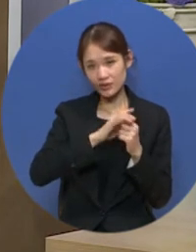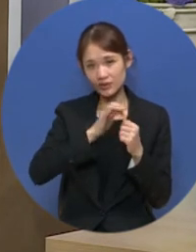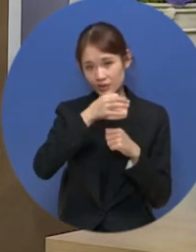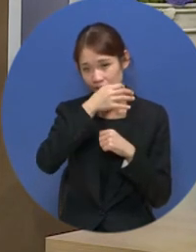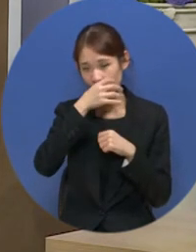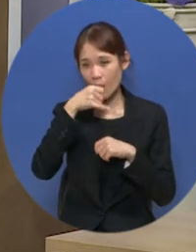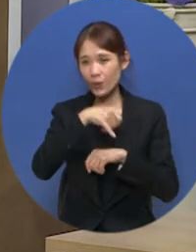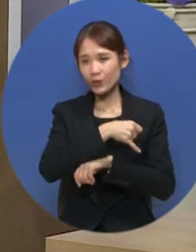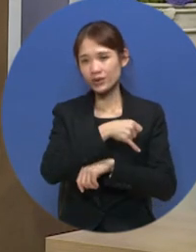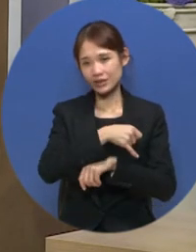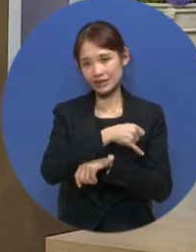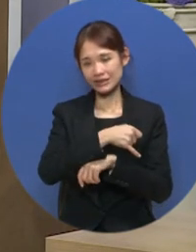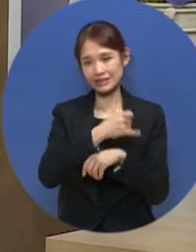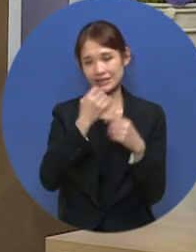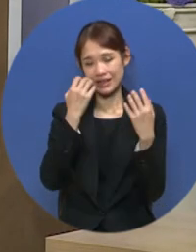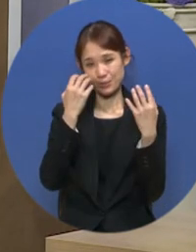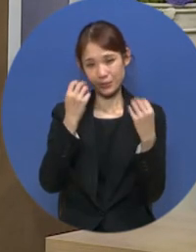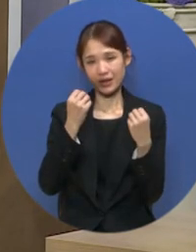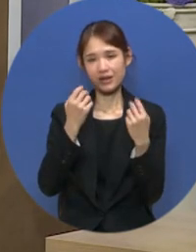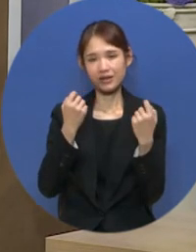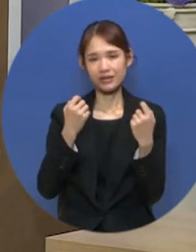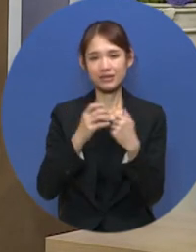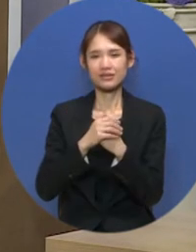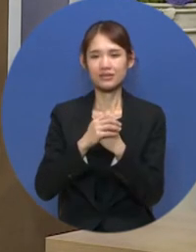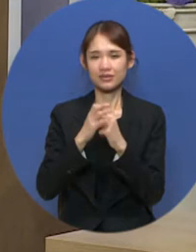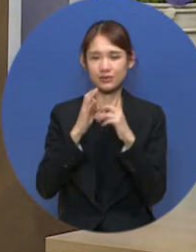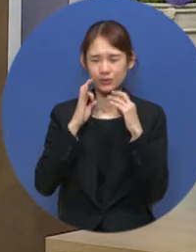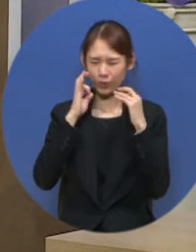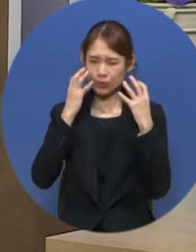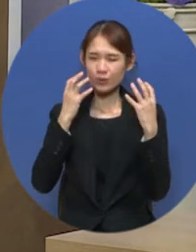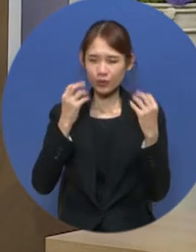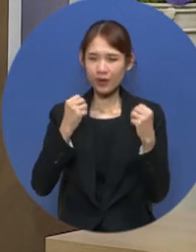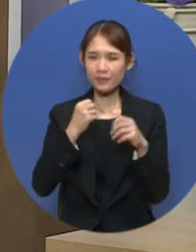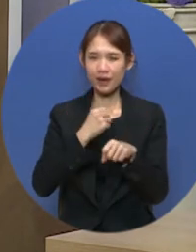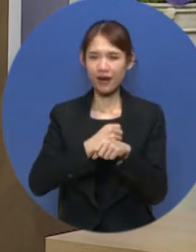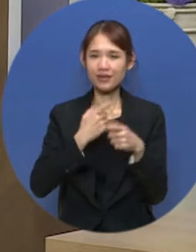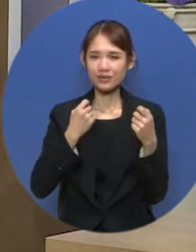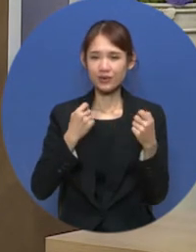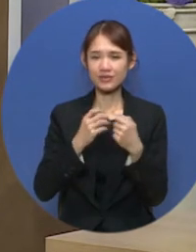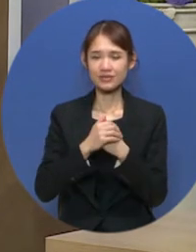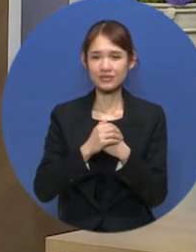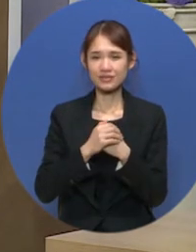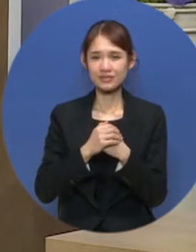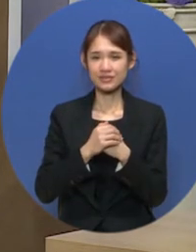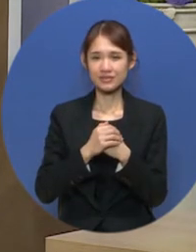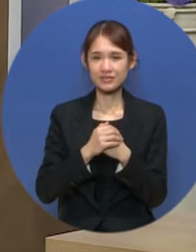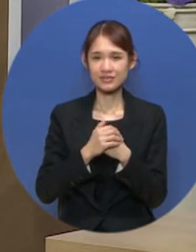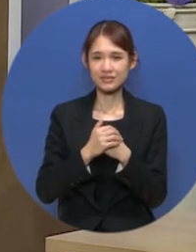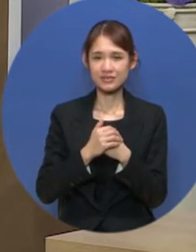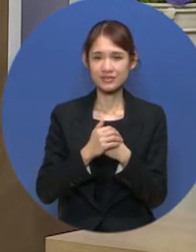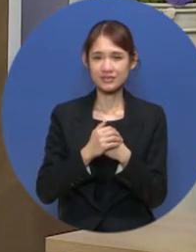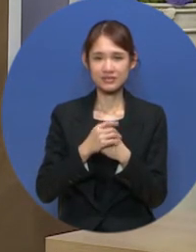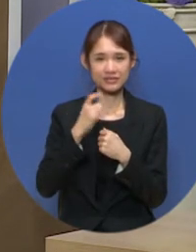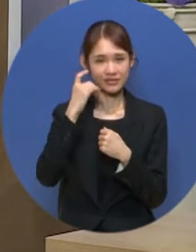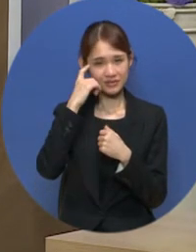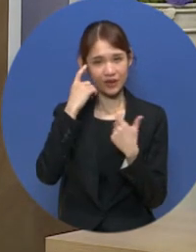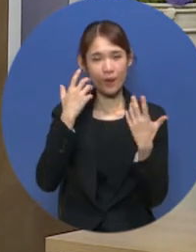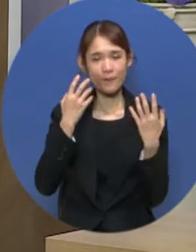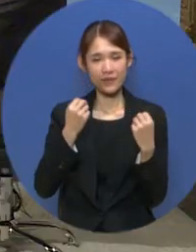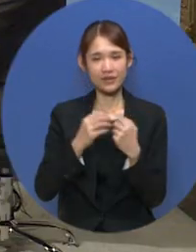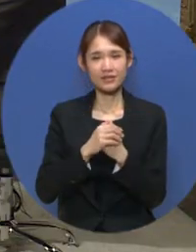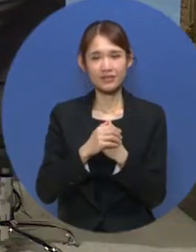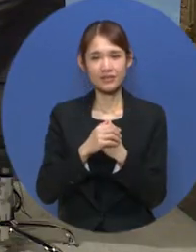더 흥미로운 디자인이 많은 것 같아서 굉장히 노력을 많이 하셨다는 네. 그 생각이 많이